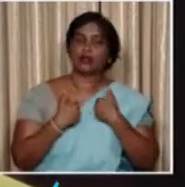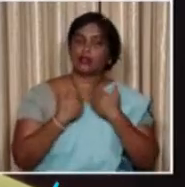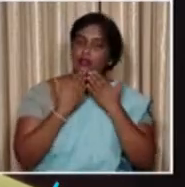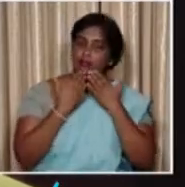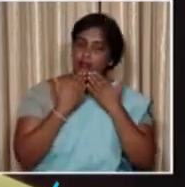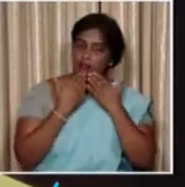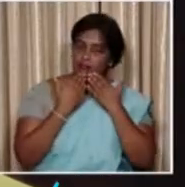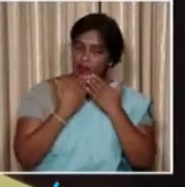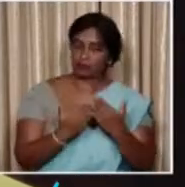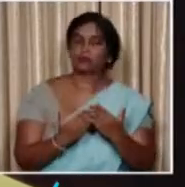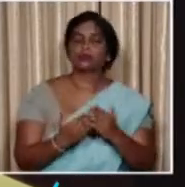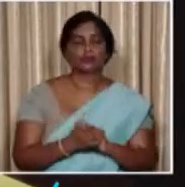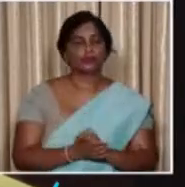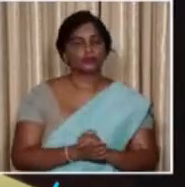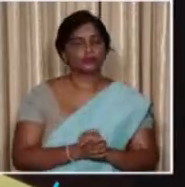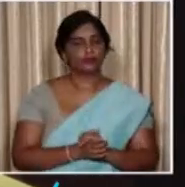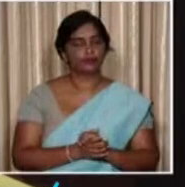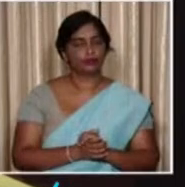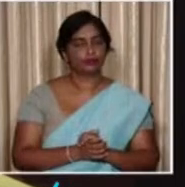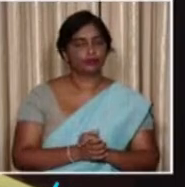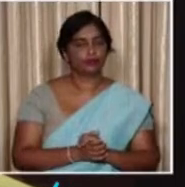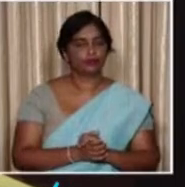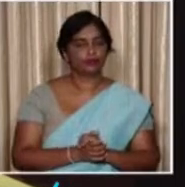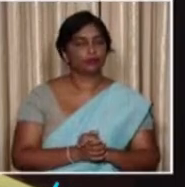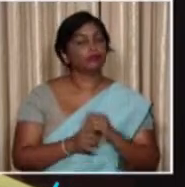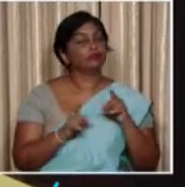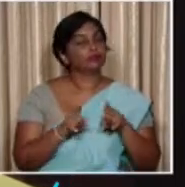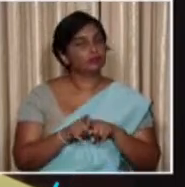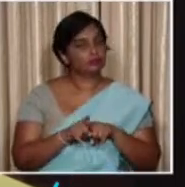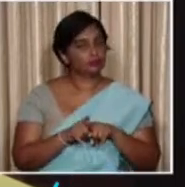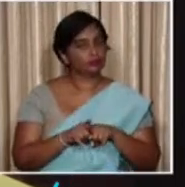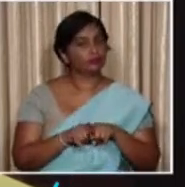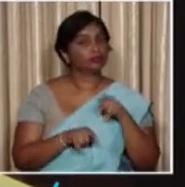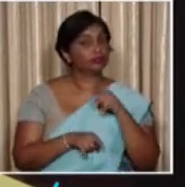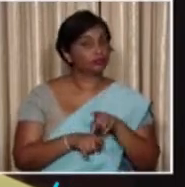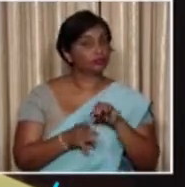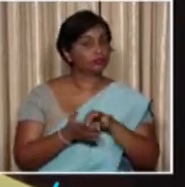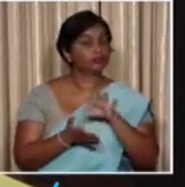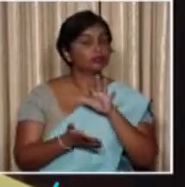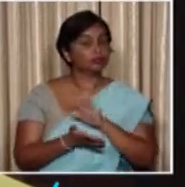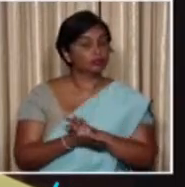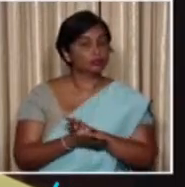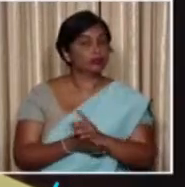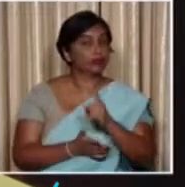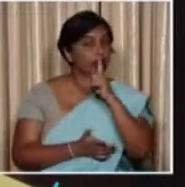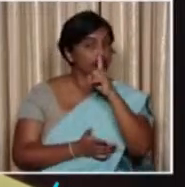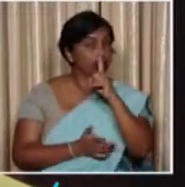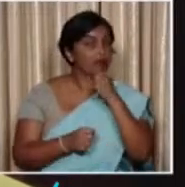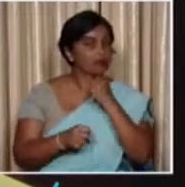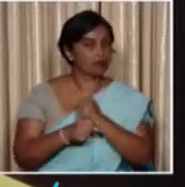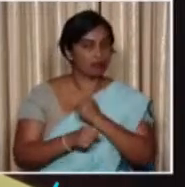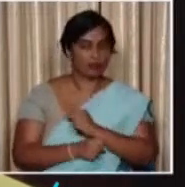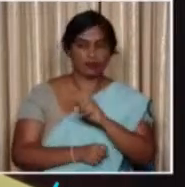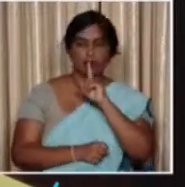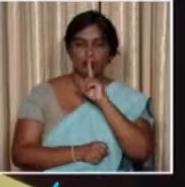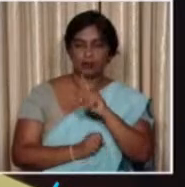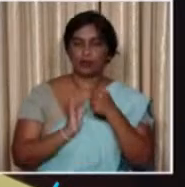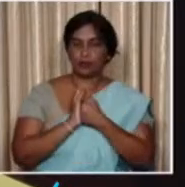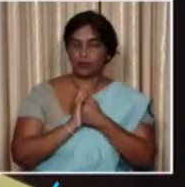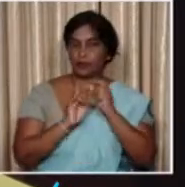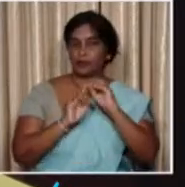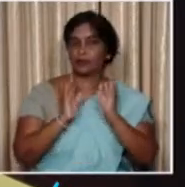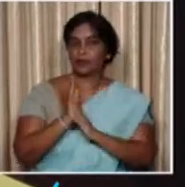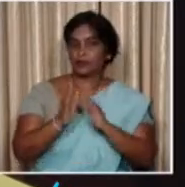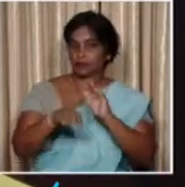ස්තුතිය සහ ප්‍රණාමය පුද කරනවා. ඒ වගේම මේ තීන්දුවෙන් එක දෙයක් අපි ආණ්ඩුවට කියන්න කැමති ගරු